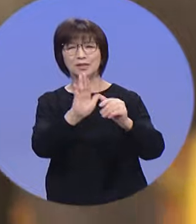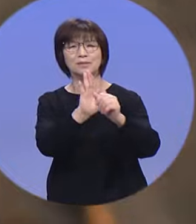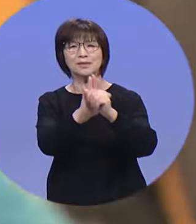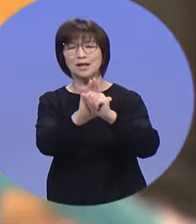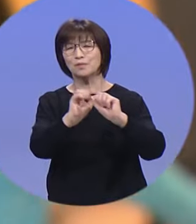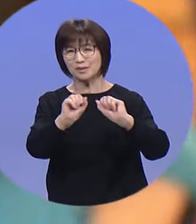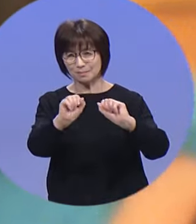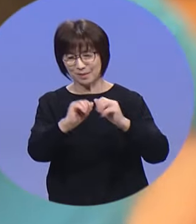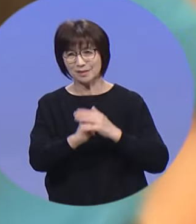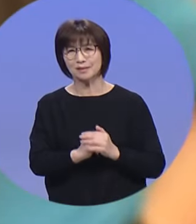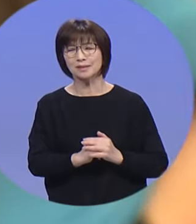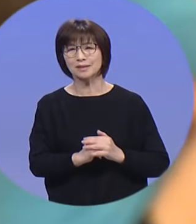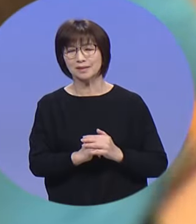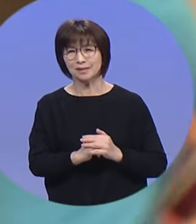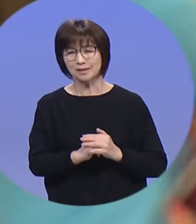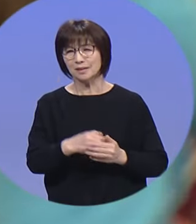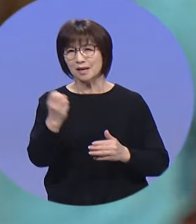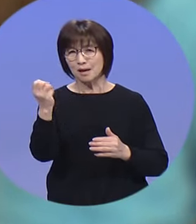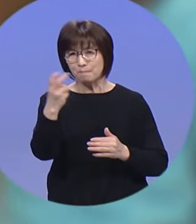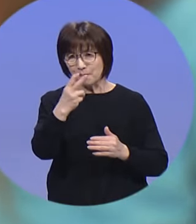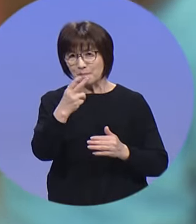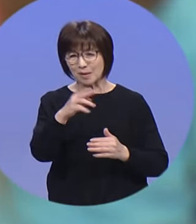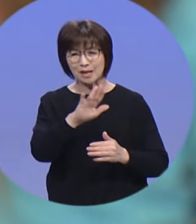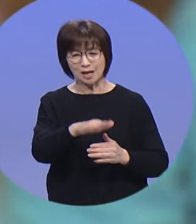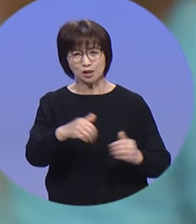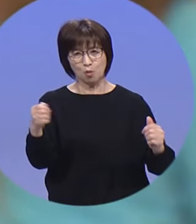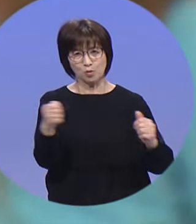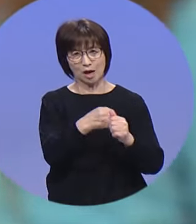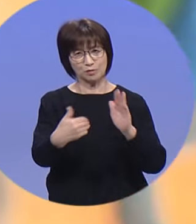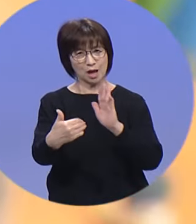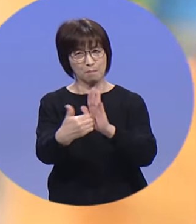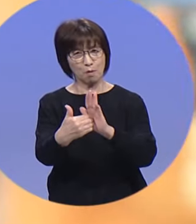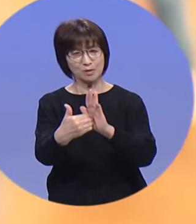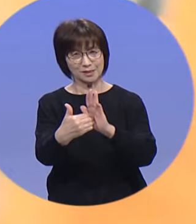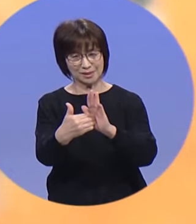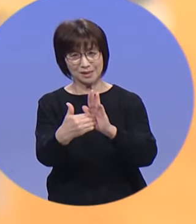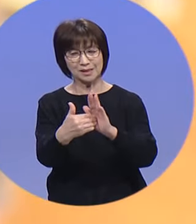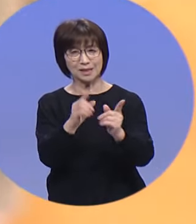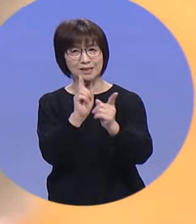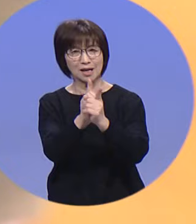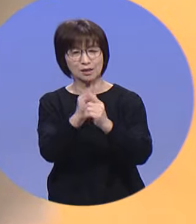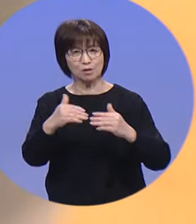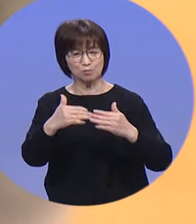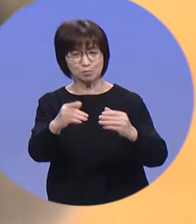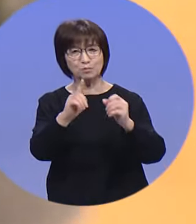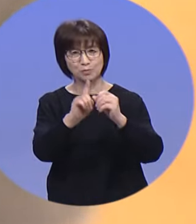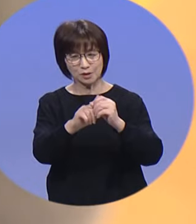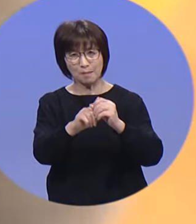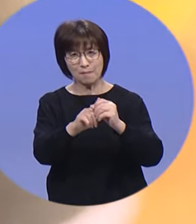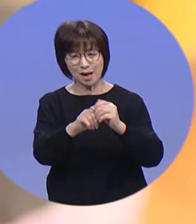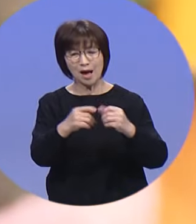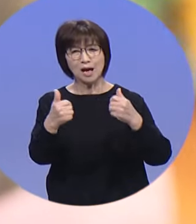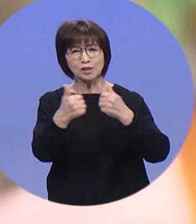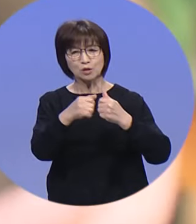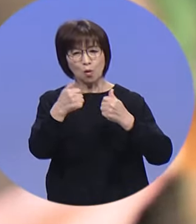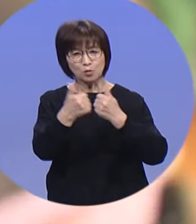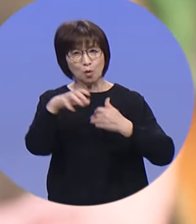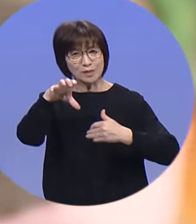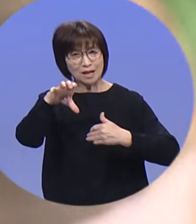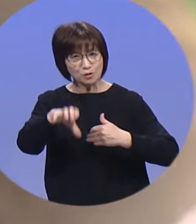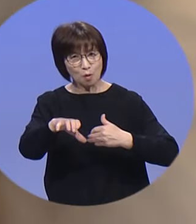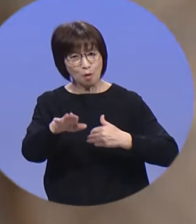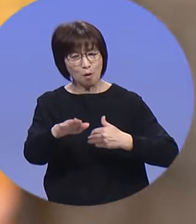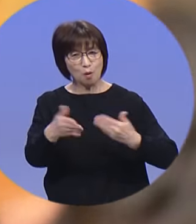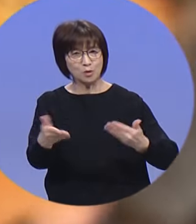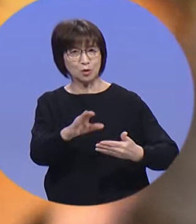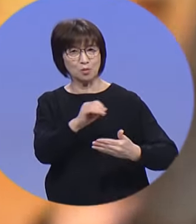。また児童虐待防止対策を進めるため、引き続き児童相談所の職員の